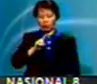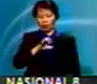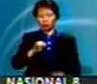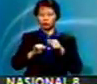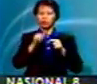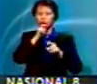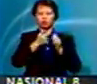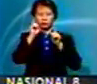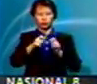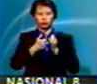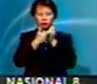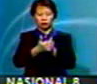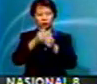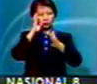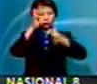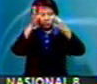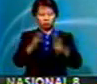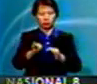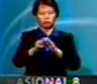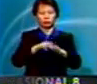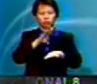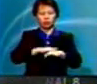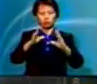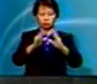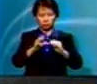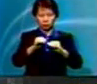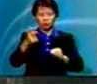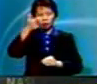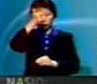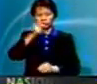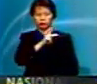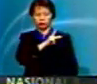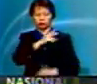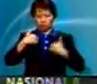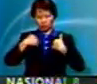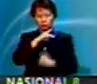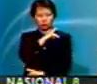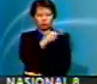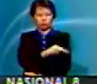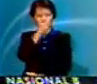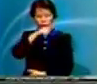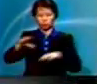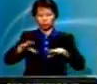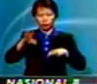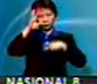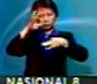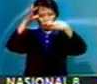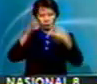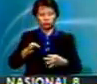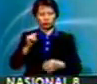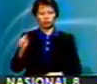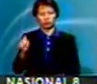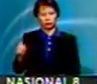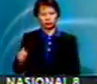tidak semestinya perlu mengikut keputusan semasa mesyuarat. Ini kerana ketua mempunyai kuasa untuk membuat keputusan sendiri.